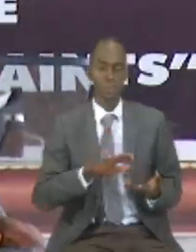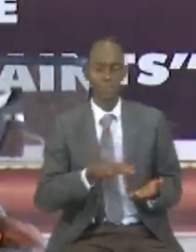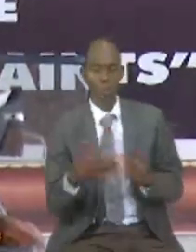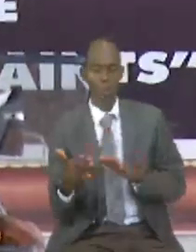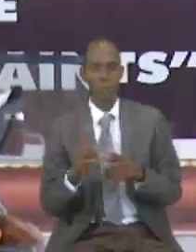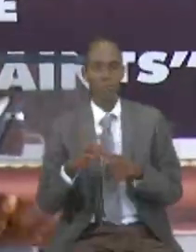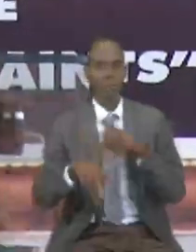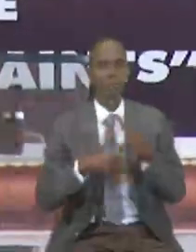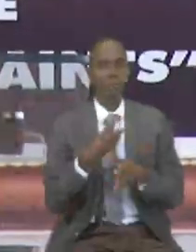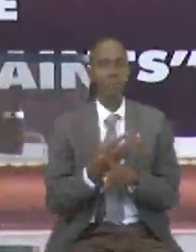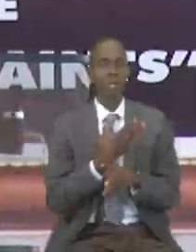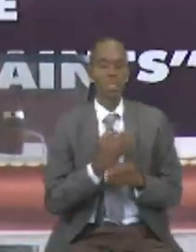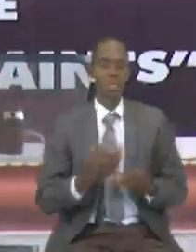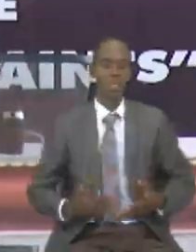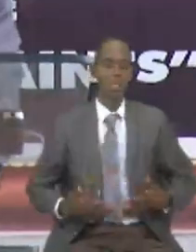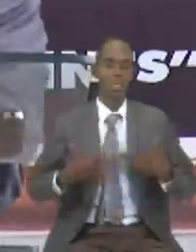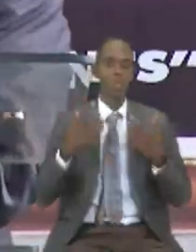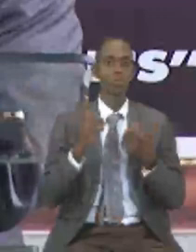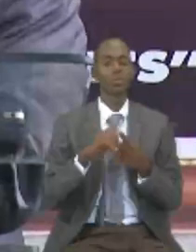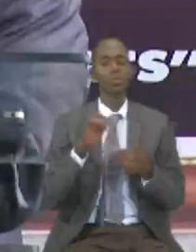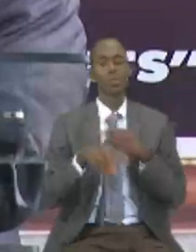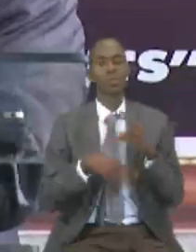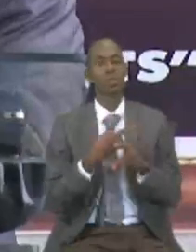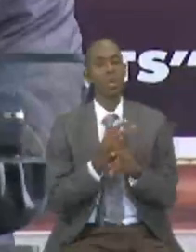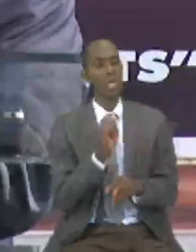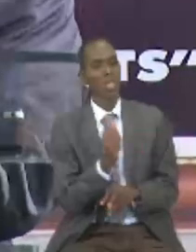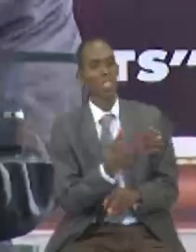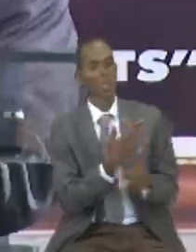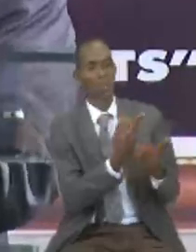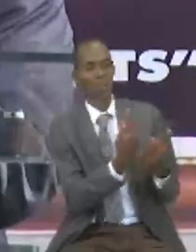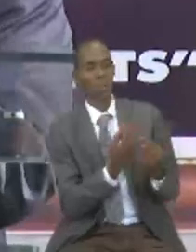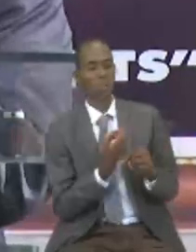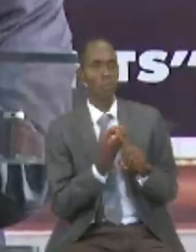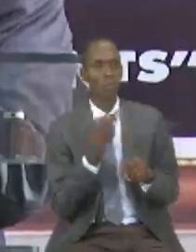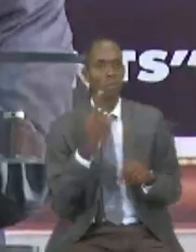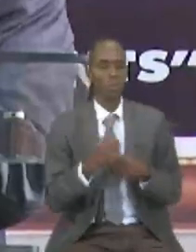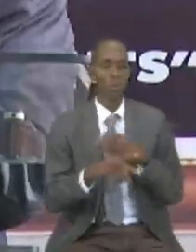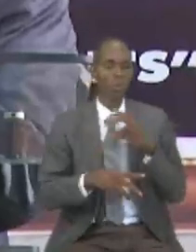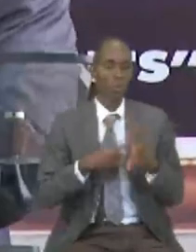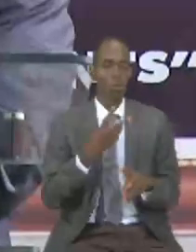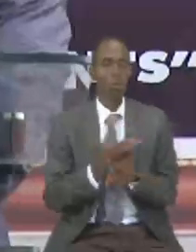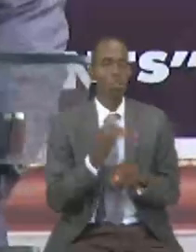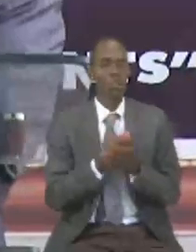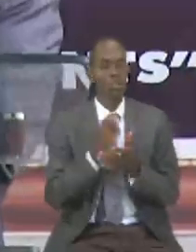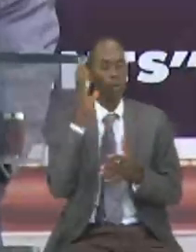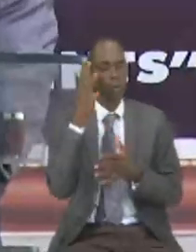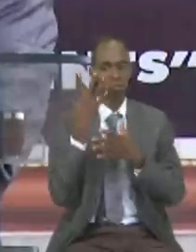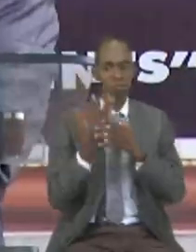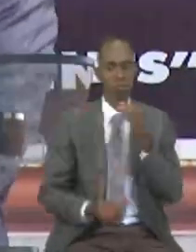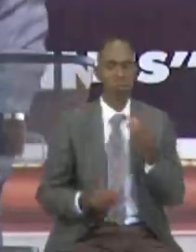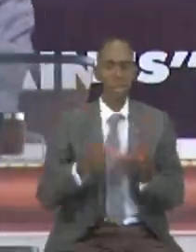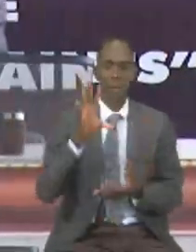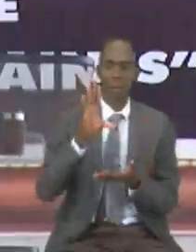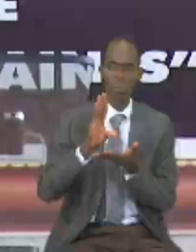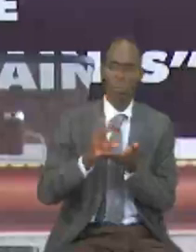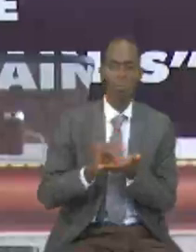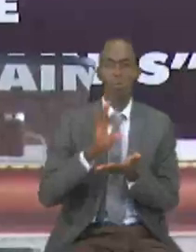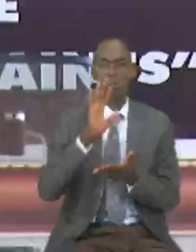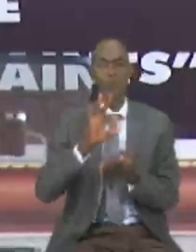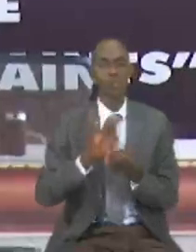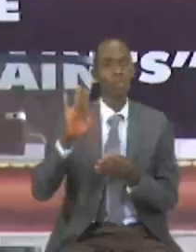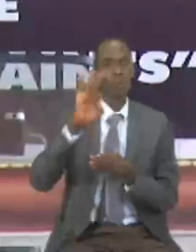Dieu. Tu es mort au monde et tu es vivant à Dieu. Tout ce qui vient du monde, qui va saper, qui va ôter